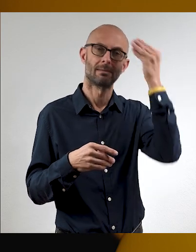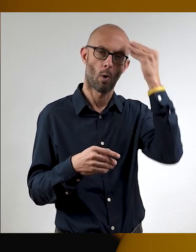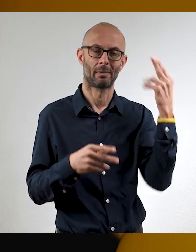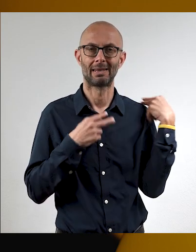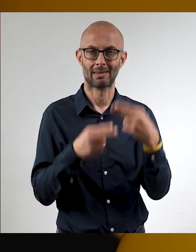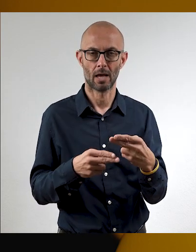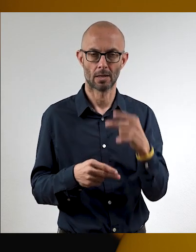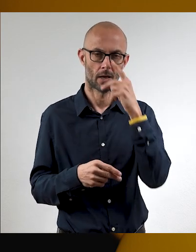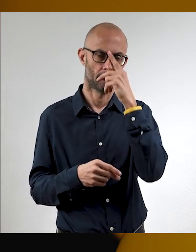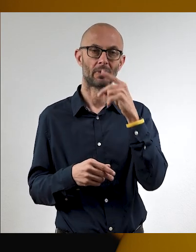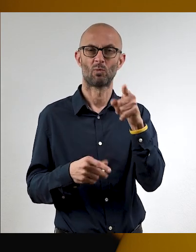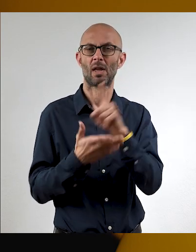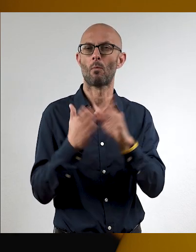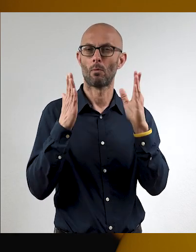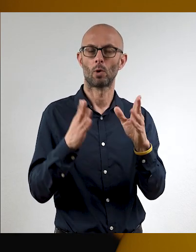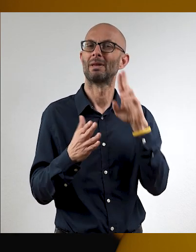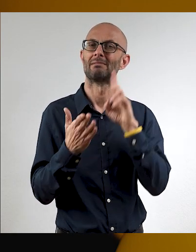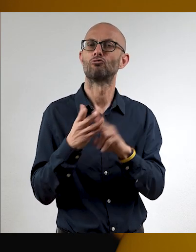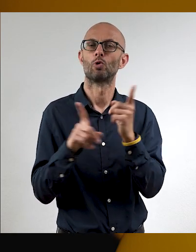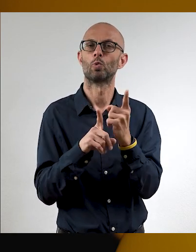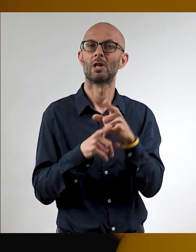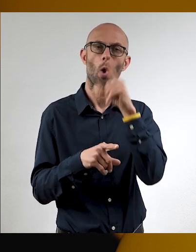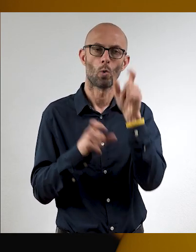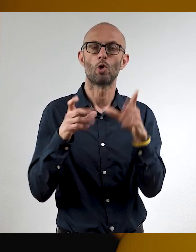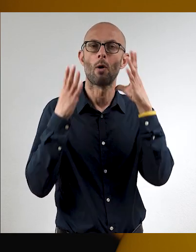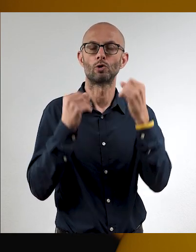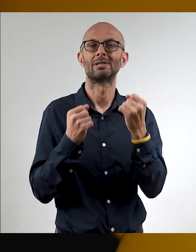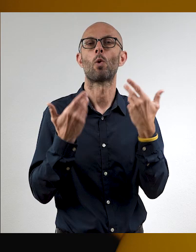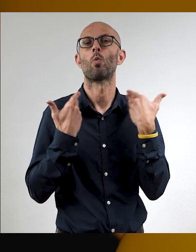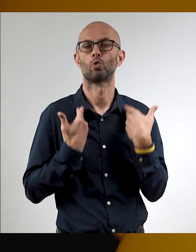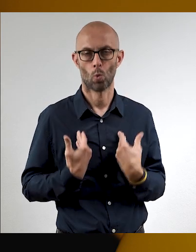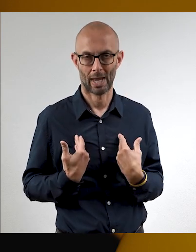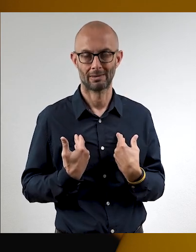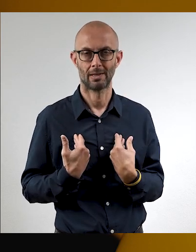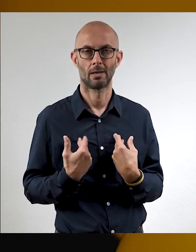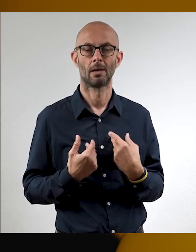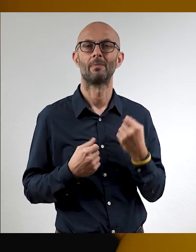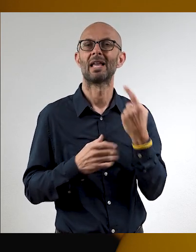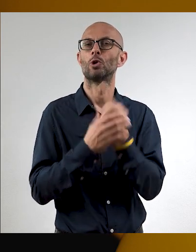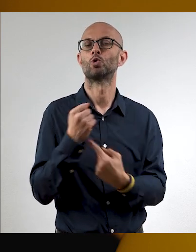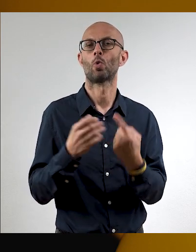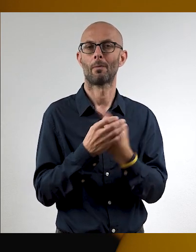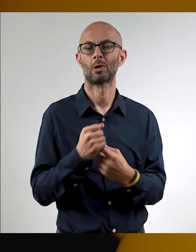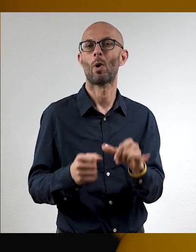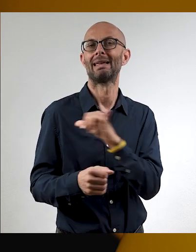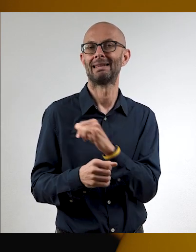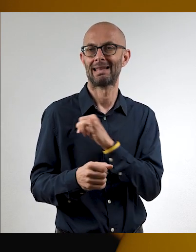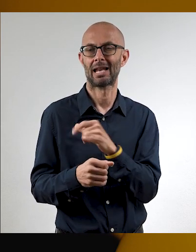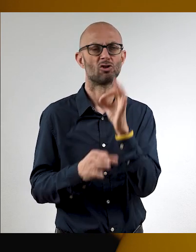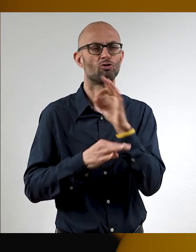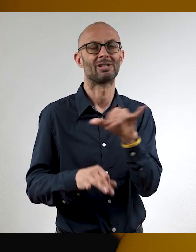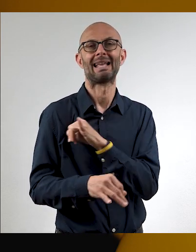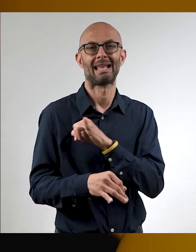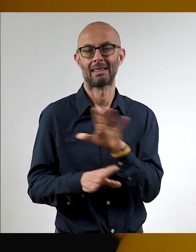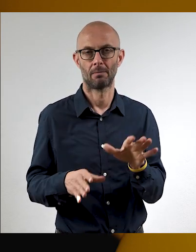spomini. V tem obdobju je značilno tudi to, da so ljudje ponavadi zelo utrujeni, zgubijo interes, nič jih ne